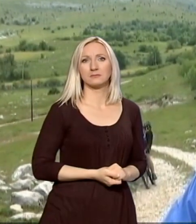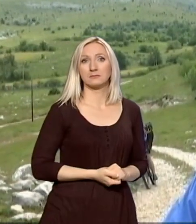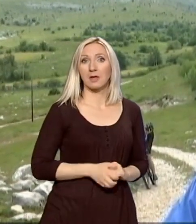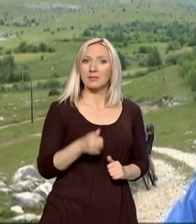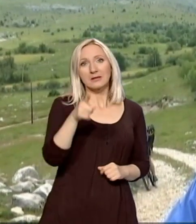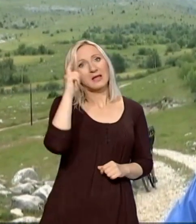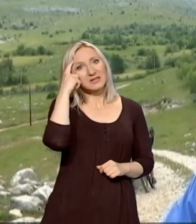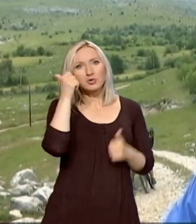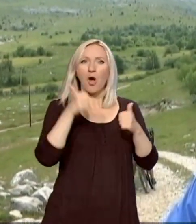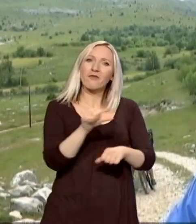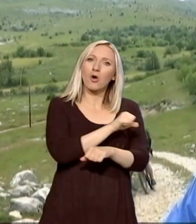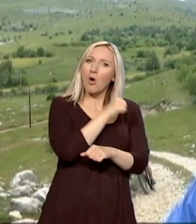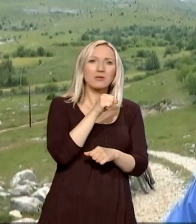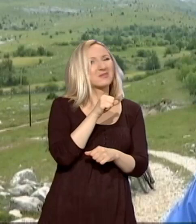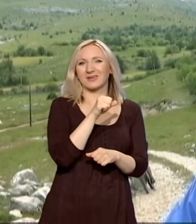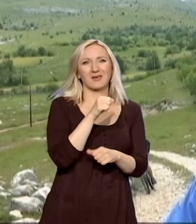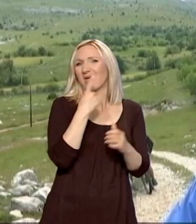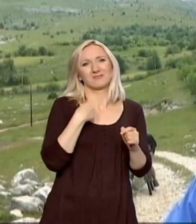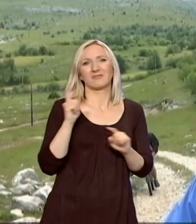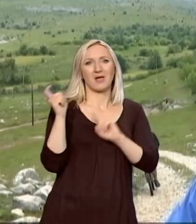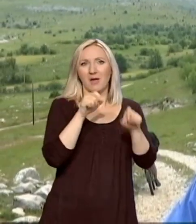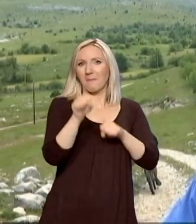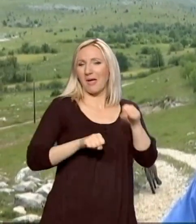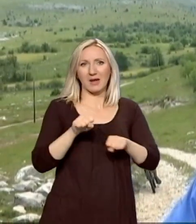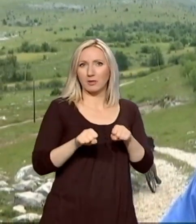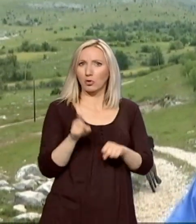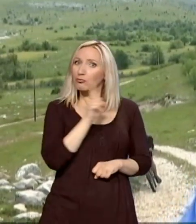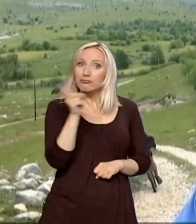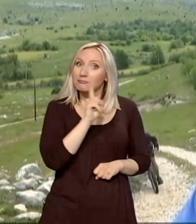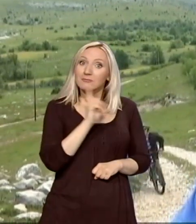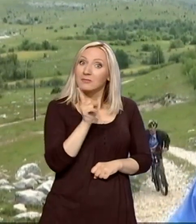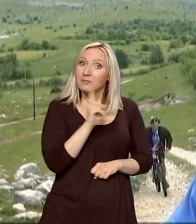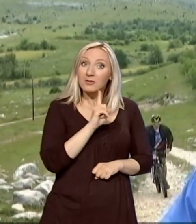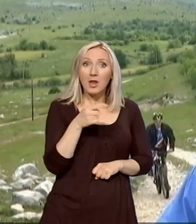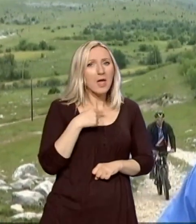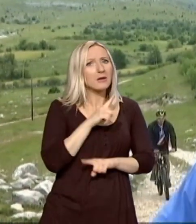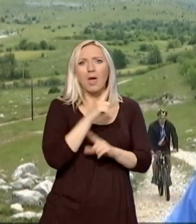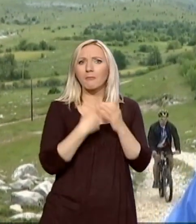Da li ste razmišljali da možda propustite maraton? Ne